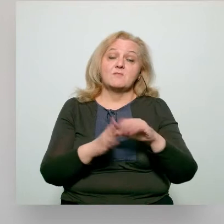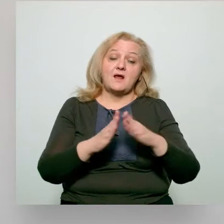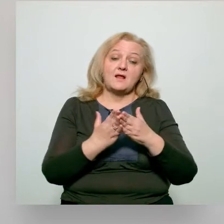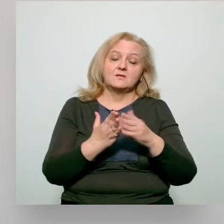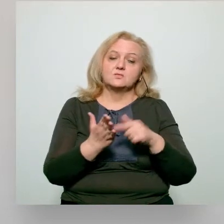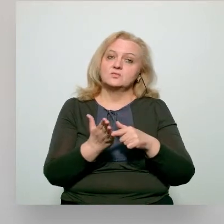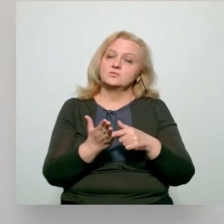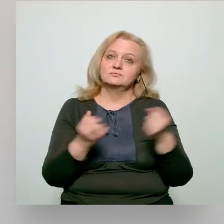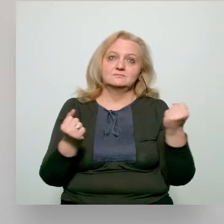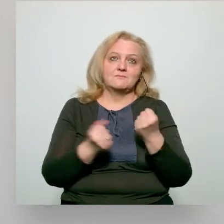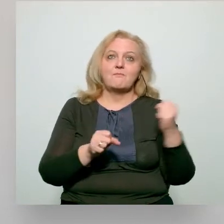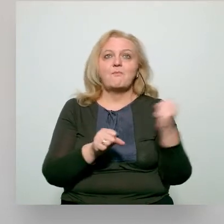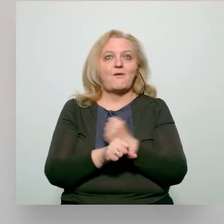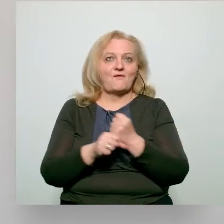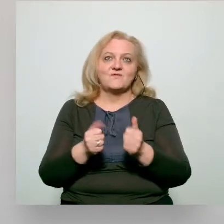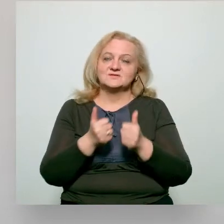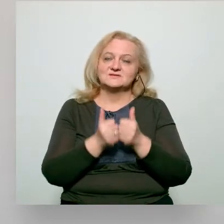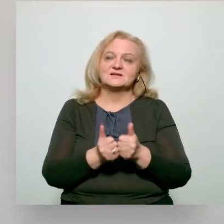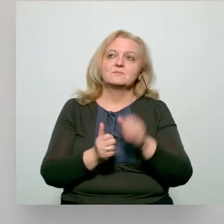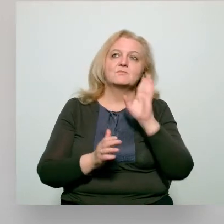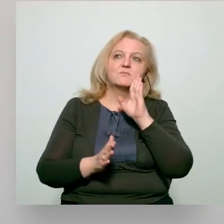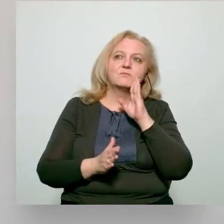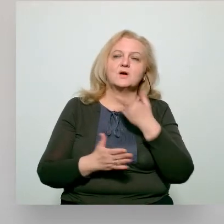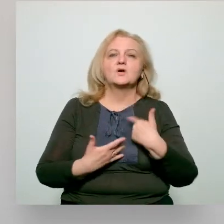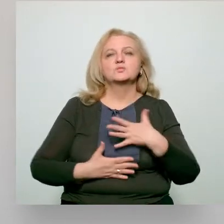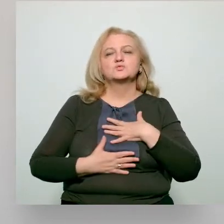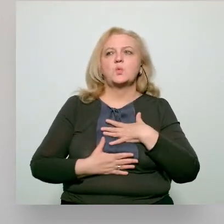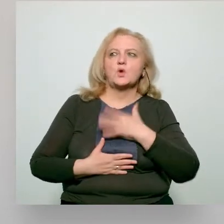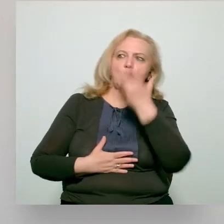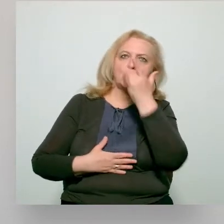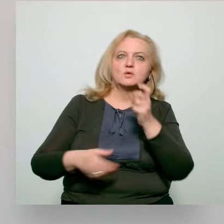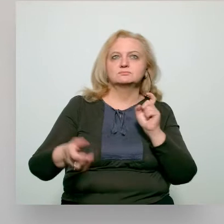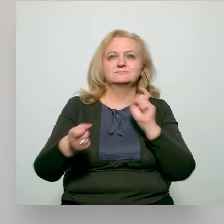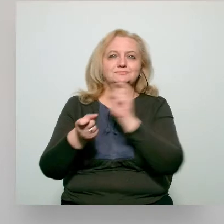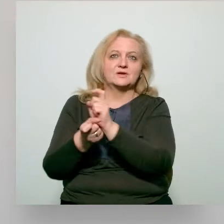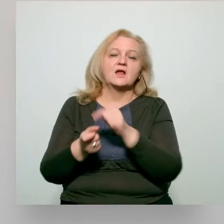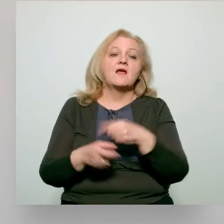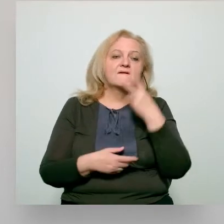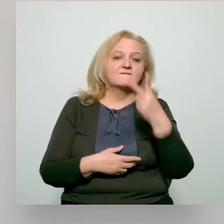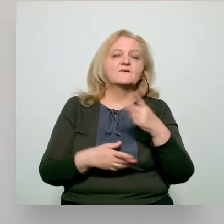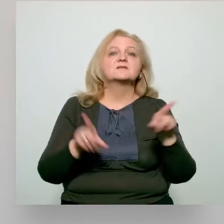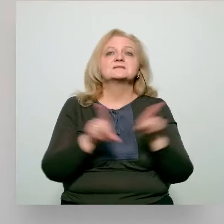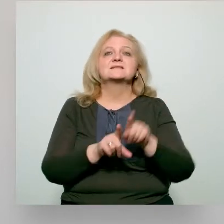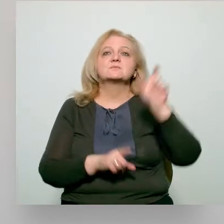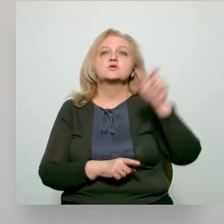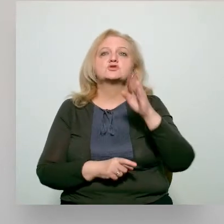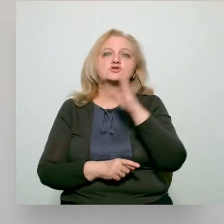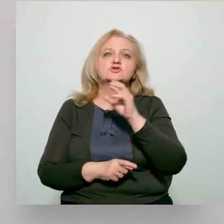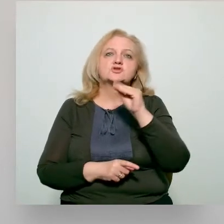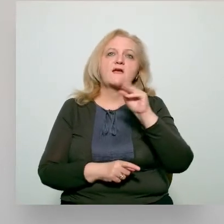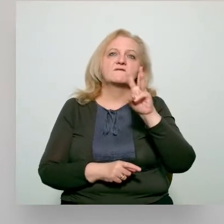i takiej narracji antyrosyjskiej, jak widzimy, spotykamy u Szewczenki,